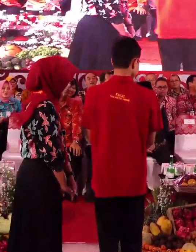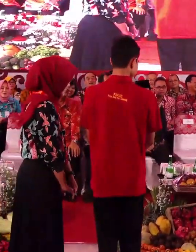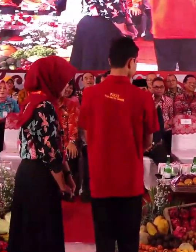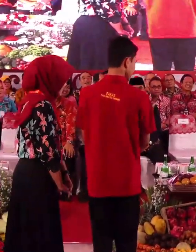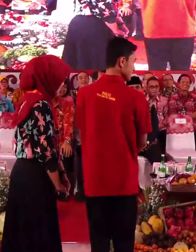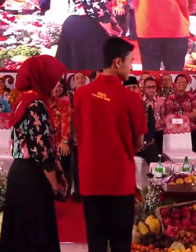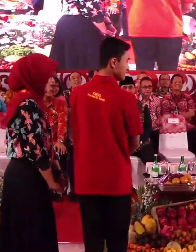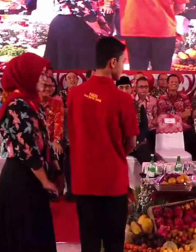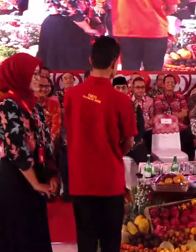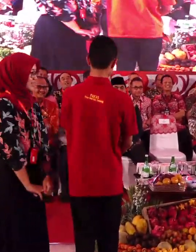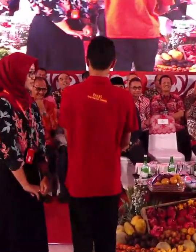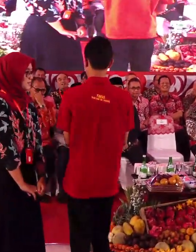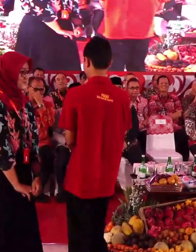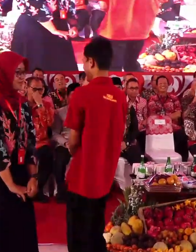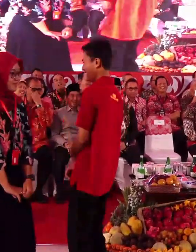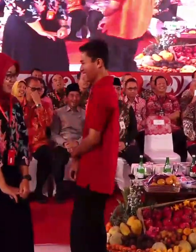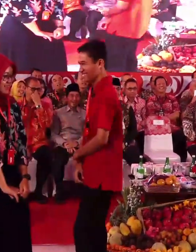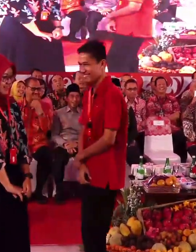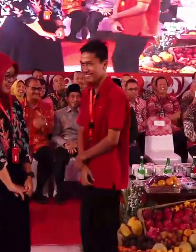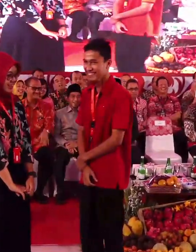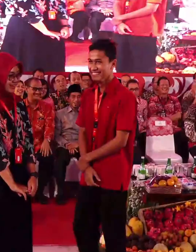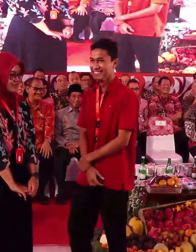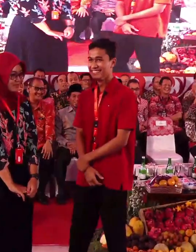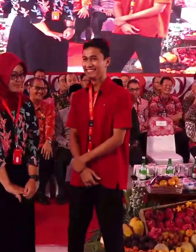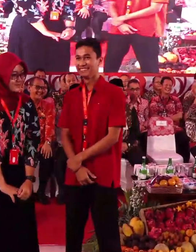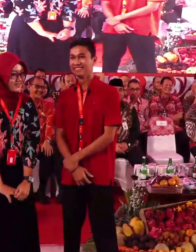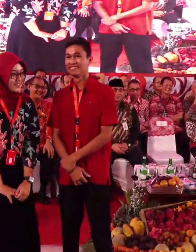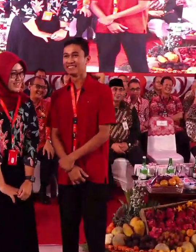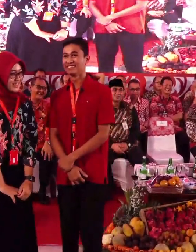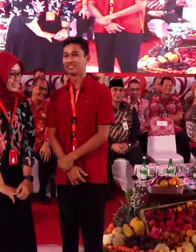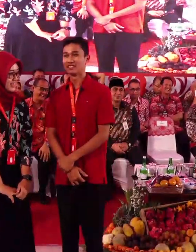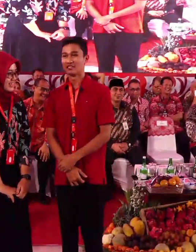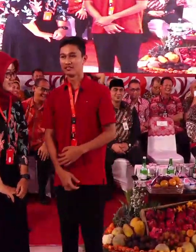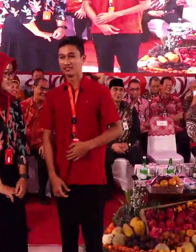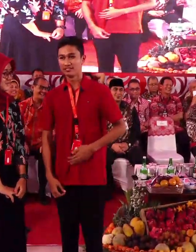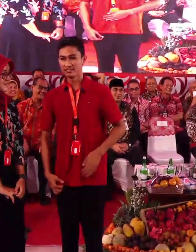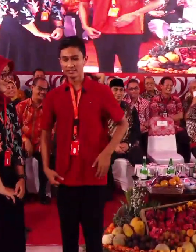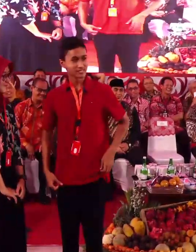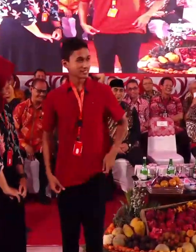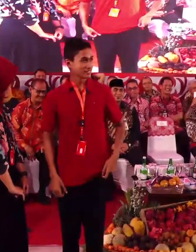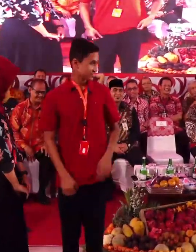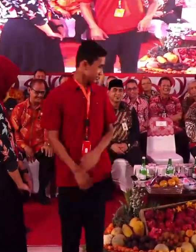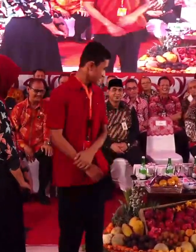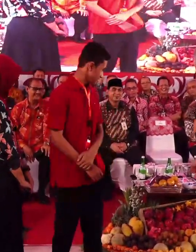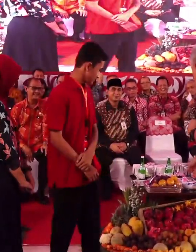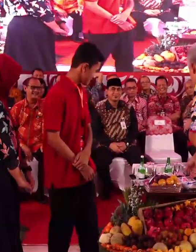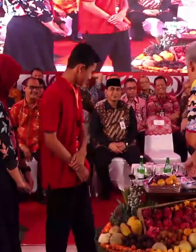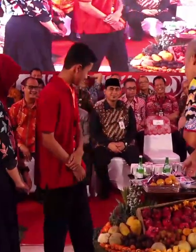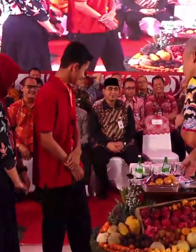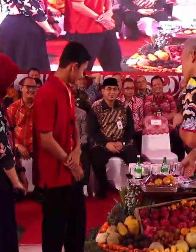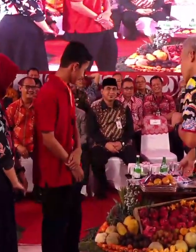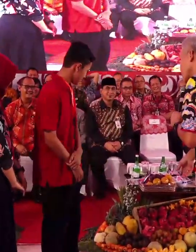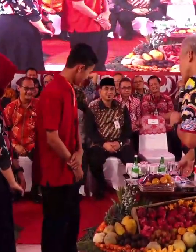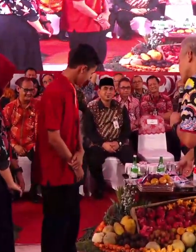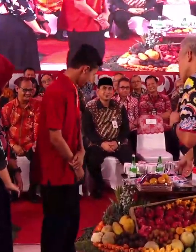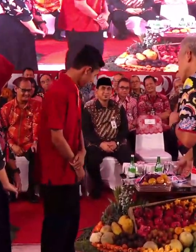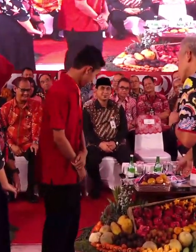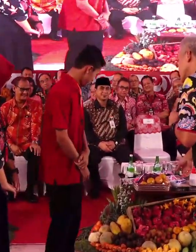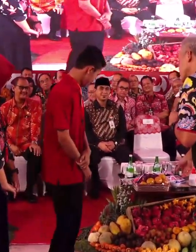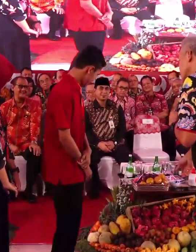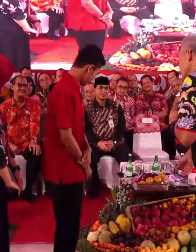sepeda itu diberi makan enggak enak buah coba-coba buah yang paling kamu sukai apa kalau kamu